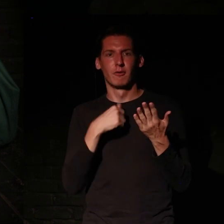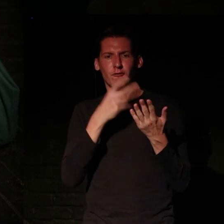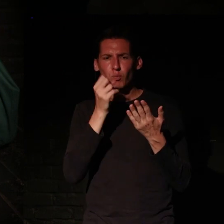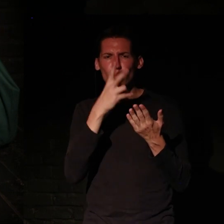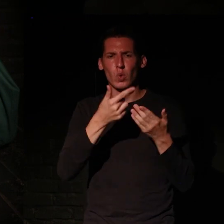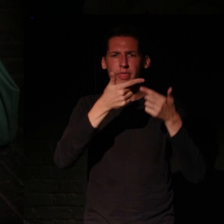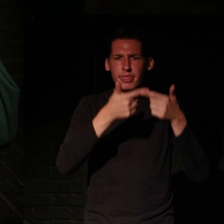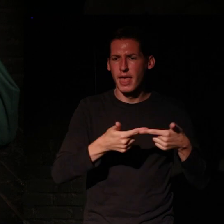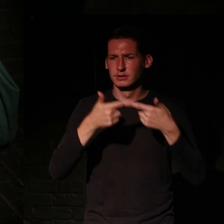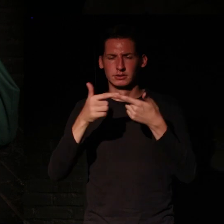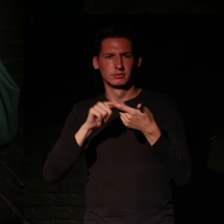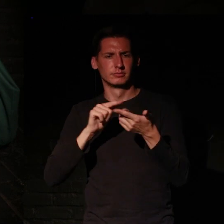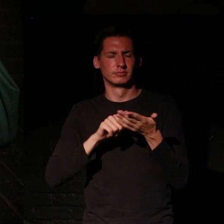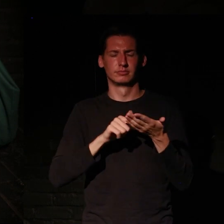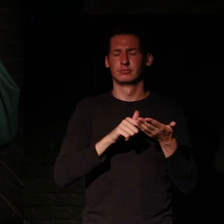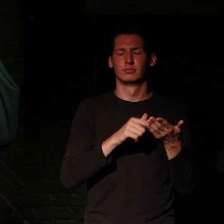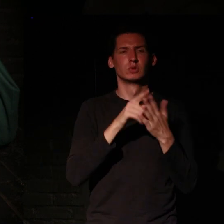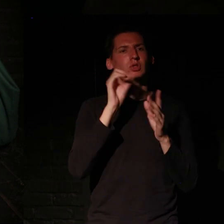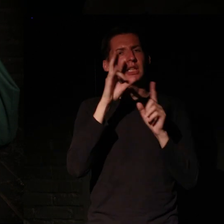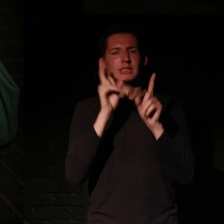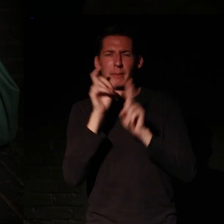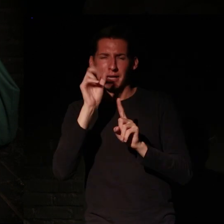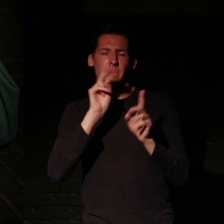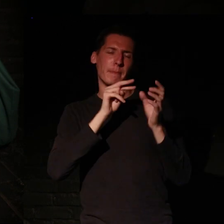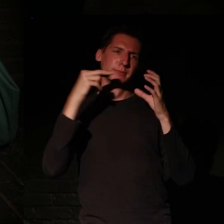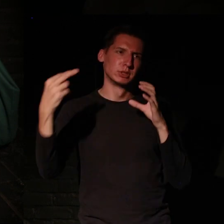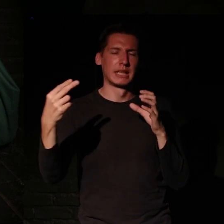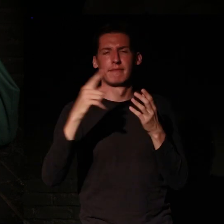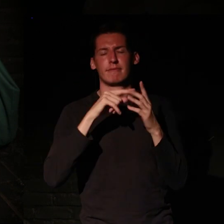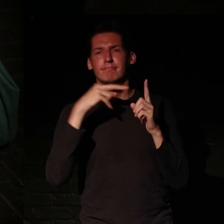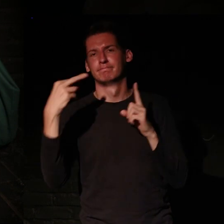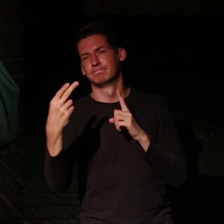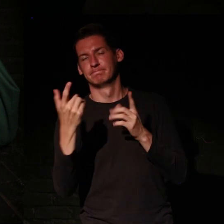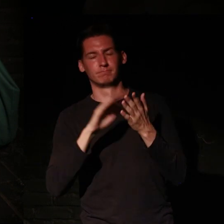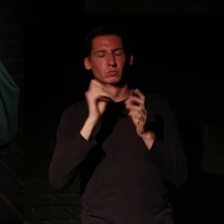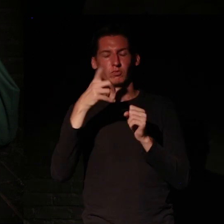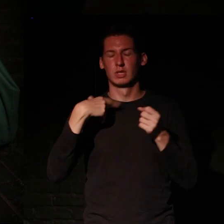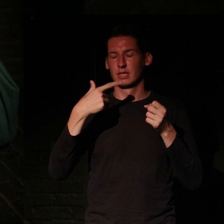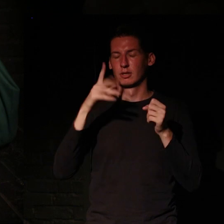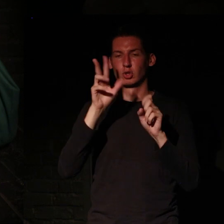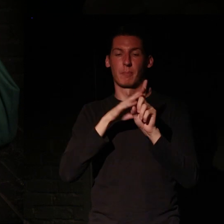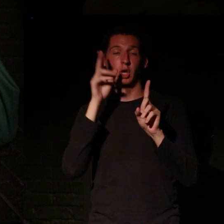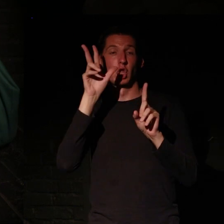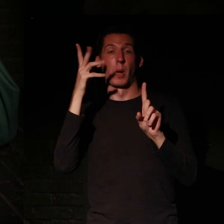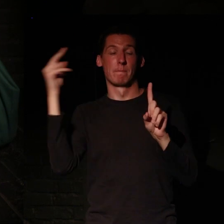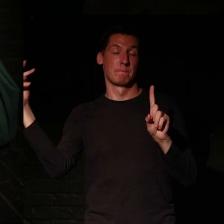tekst, tak? Bo no, no zawsze taka perspektywa, jeżeli przyjmiemy sobie, że czytamy tekst z perspektywy